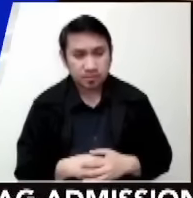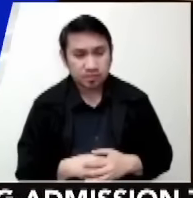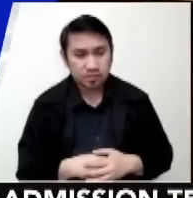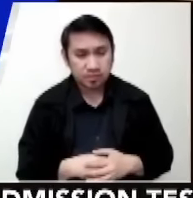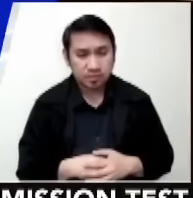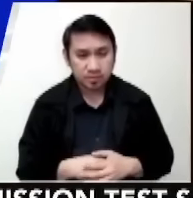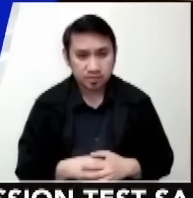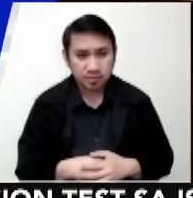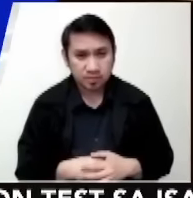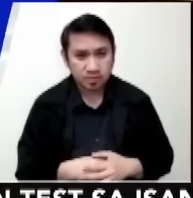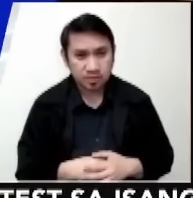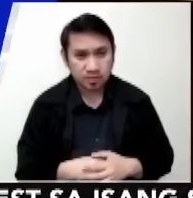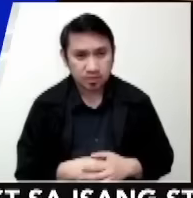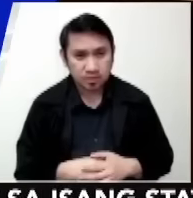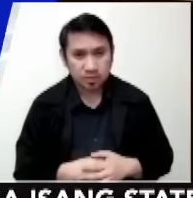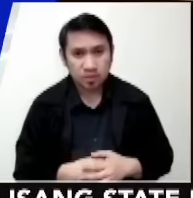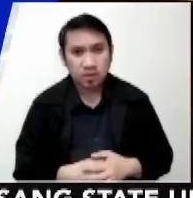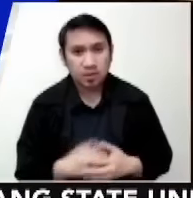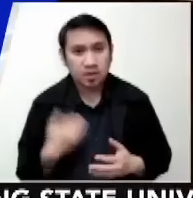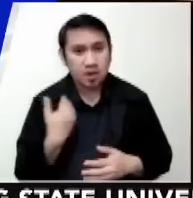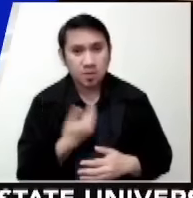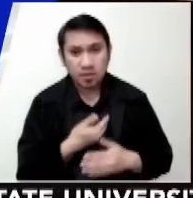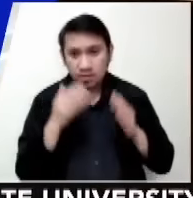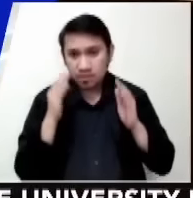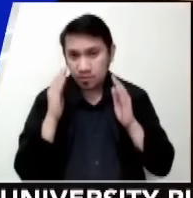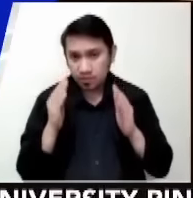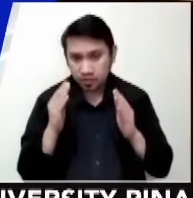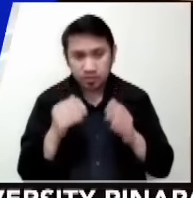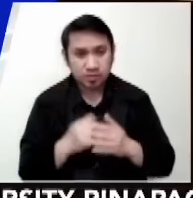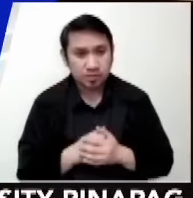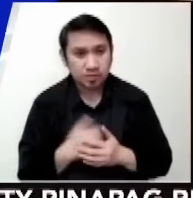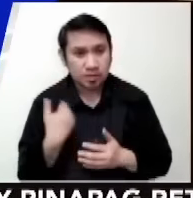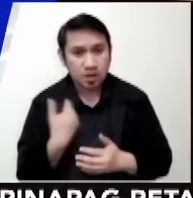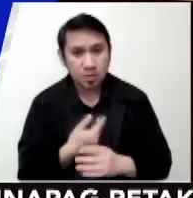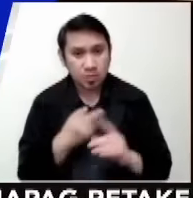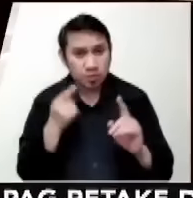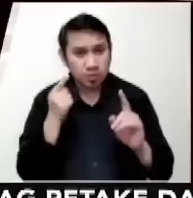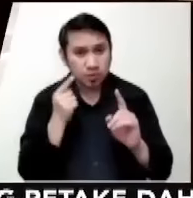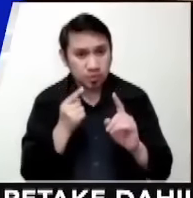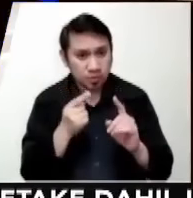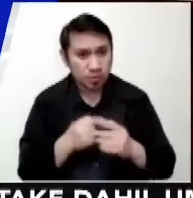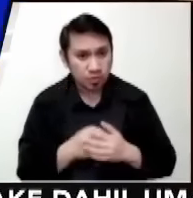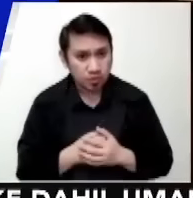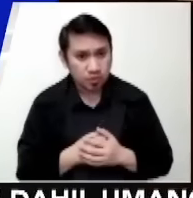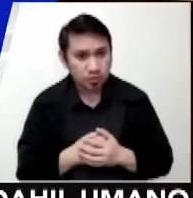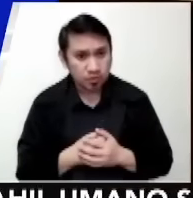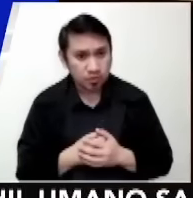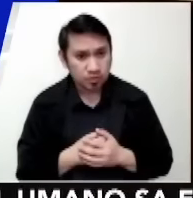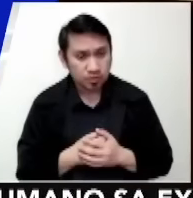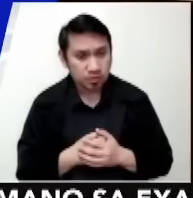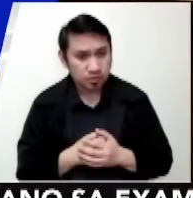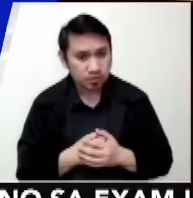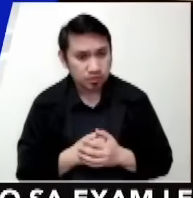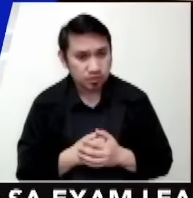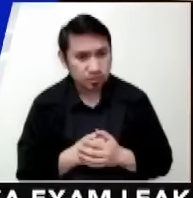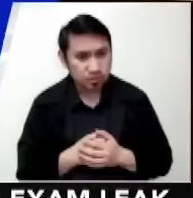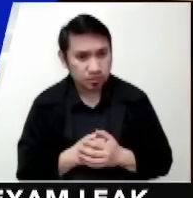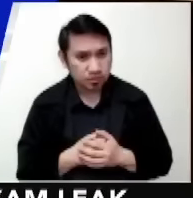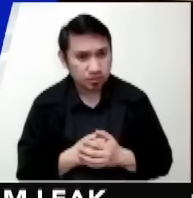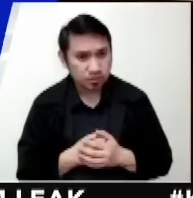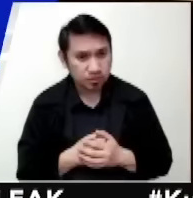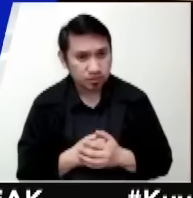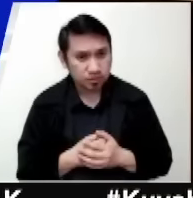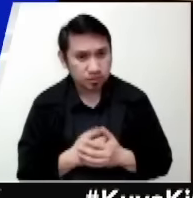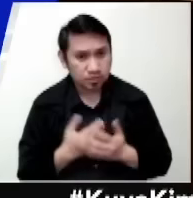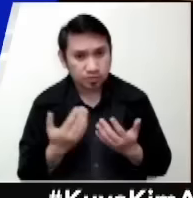challenges, our focus, our engagement, our commitment to the Indo-Pacific at large and to the relationship,